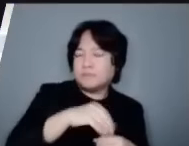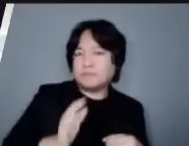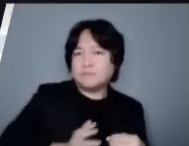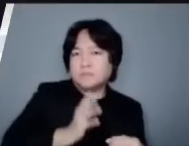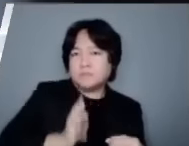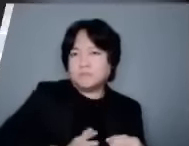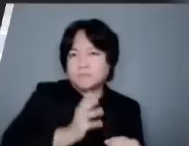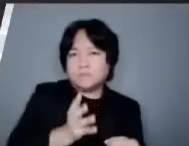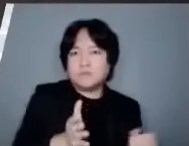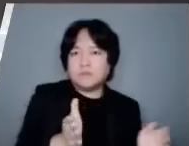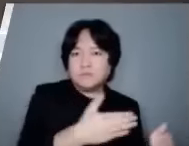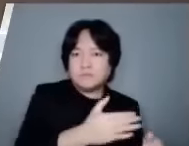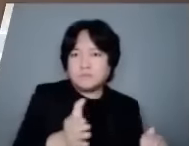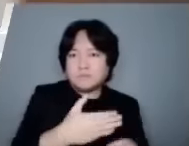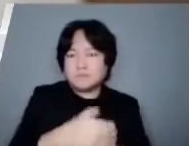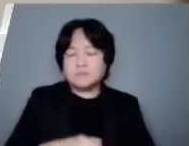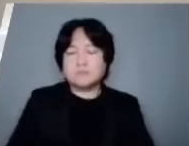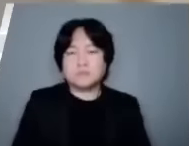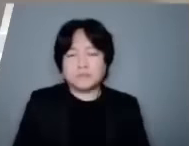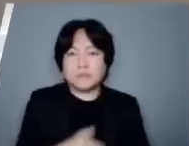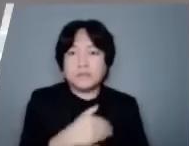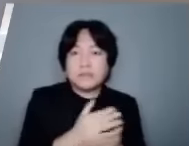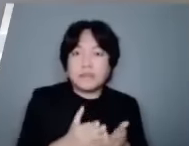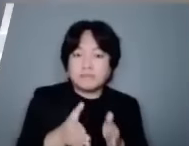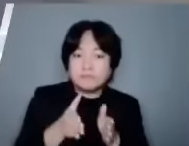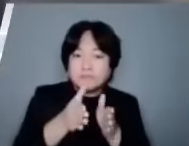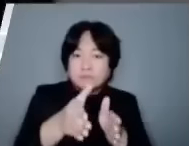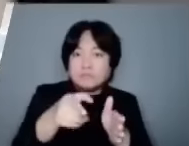May mga kwarto ring hindi pa tapos.